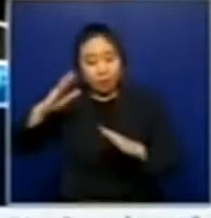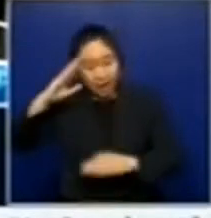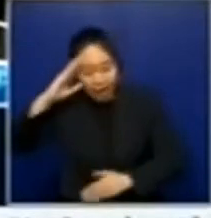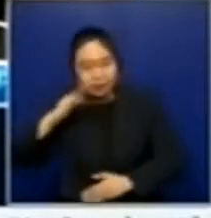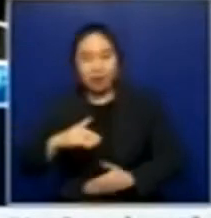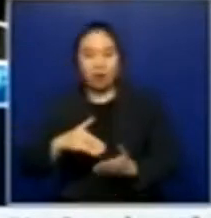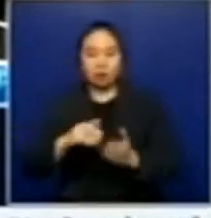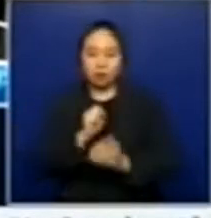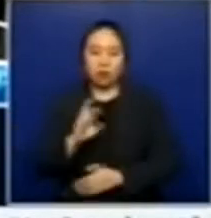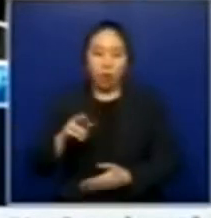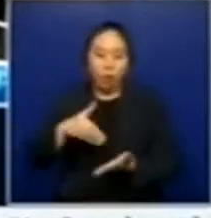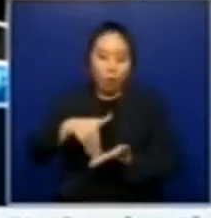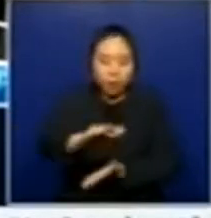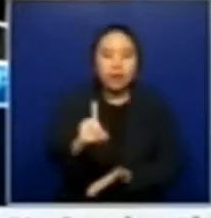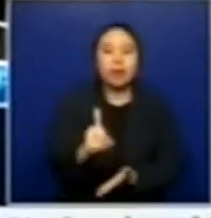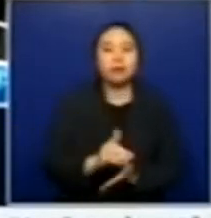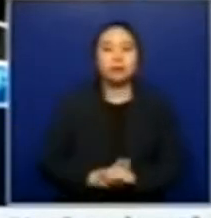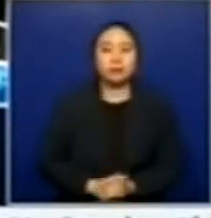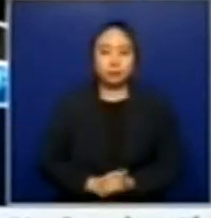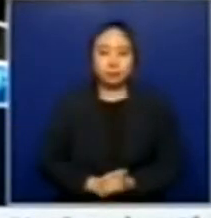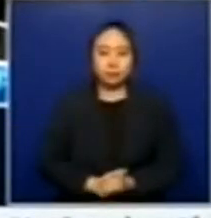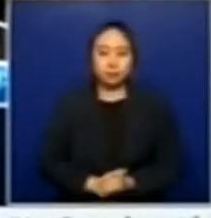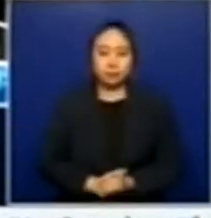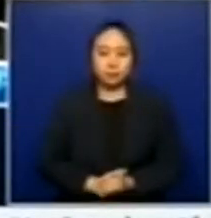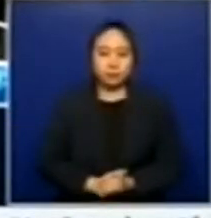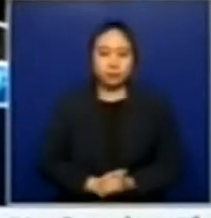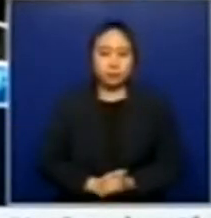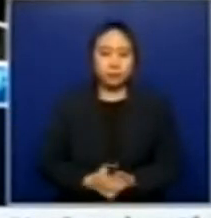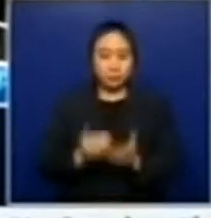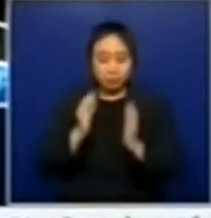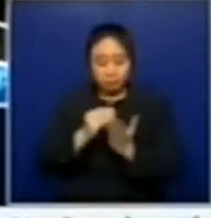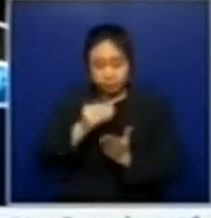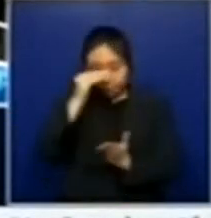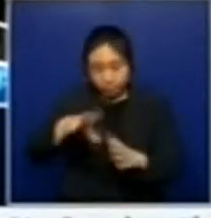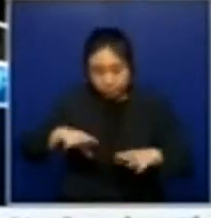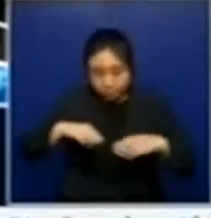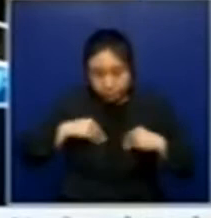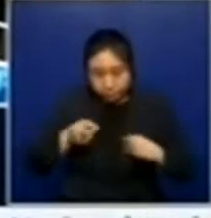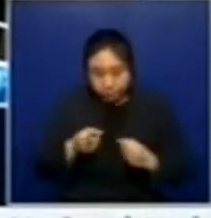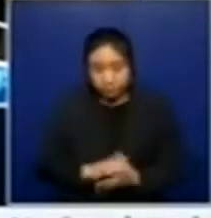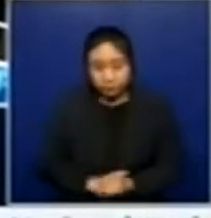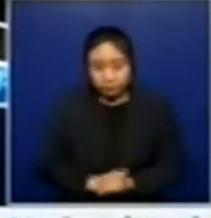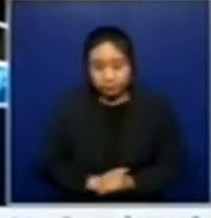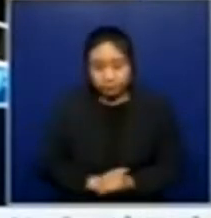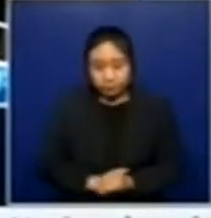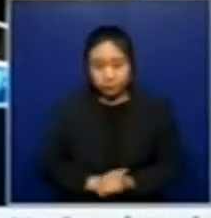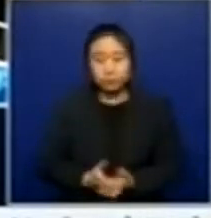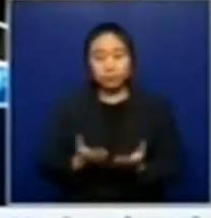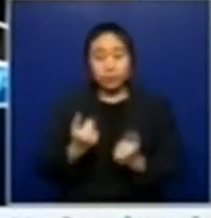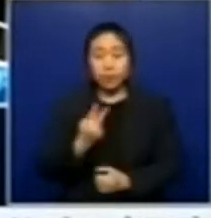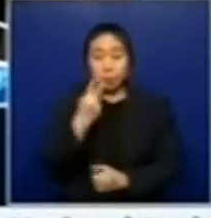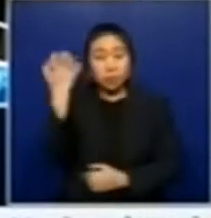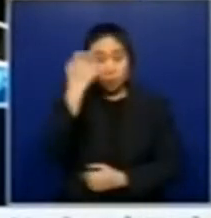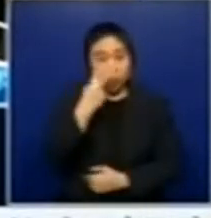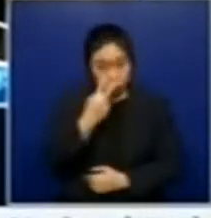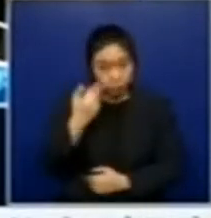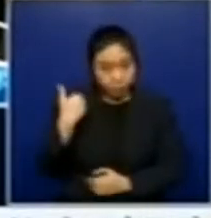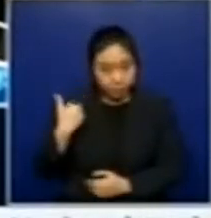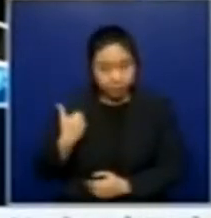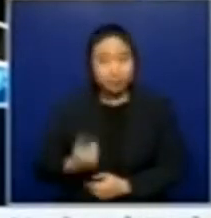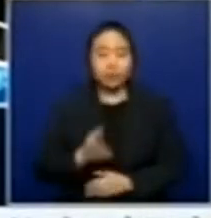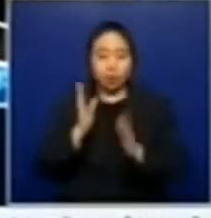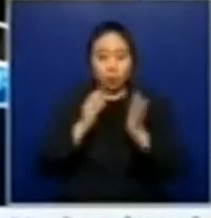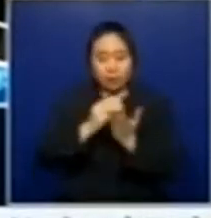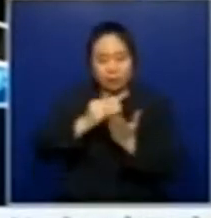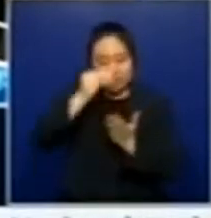ดจากการเป็นสสร.ถามว่านักศึกษาเขาจะเอาเหรอครับทุกวันนี้ท่านได้ดูทีวีกันมั้ยครับว่านักศึกษาเขามี